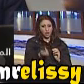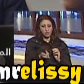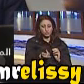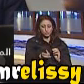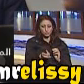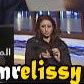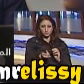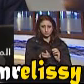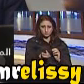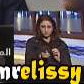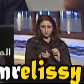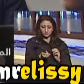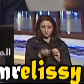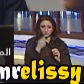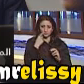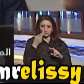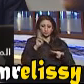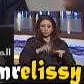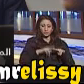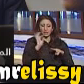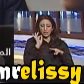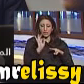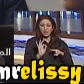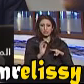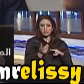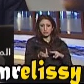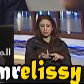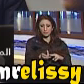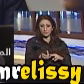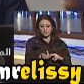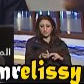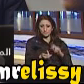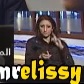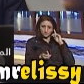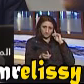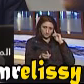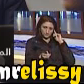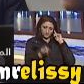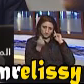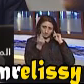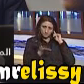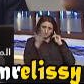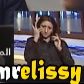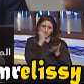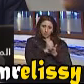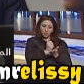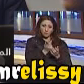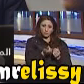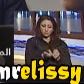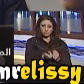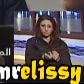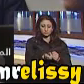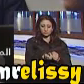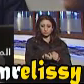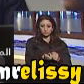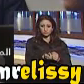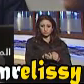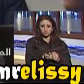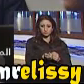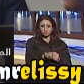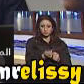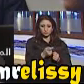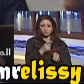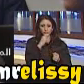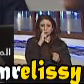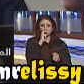اللي عشان بيشتكوا من الوقفات الاحتجاجيه، قلت لهم يا جماعه عشان ما نروحش نعمل وقفات احتجاجيه ونتكسر ونعمل، حولوا لي الاسم يا فندم.